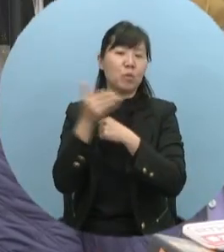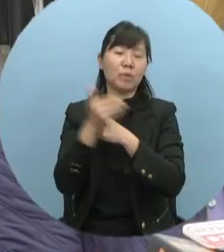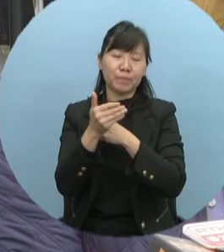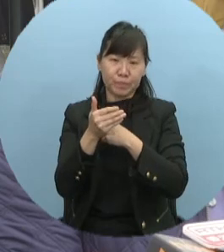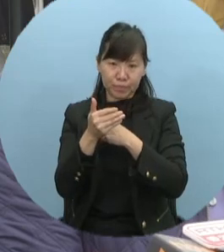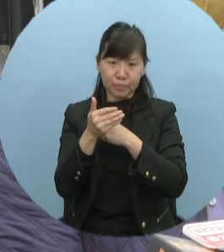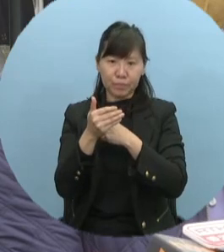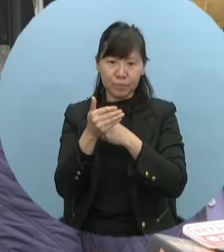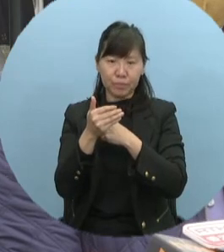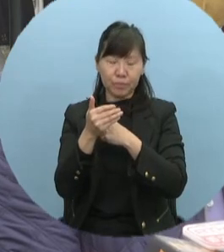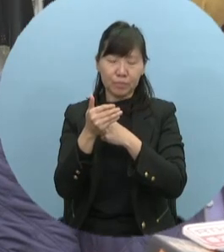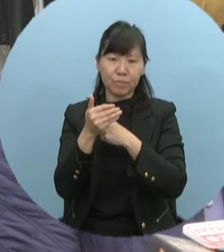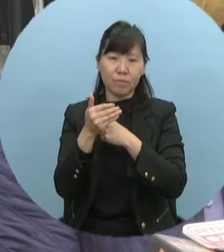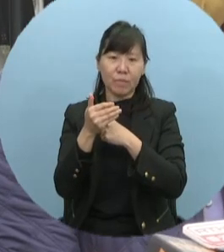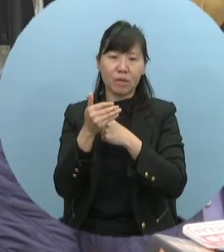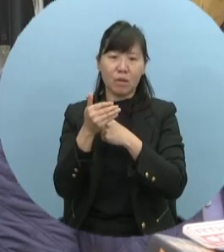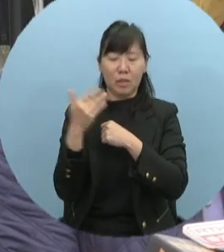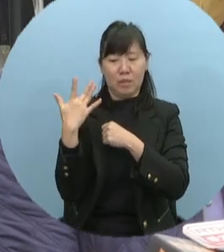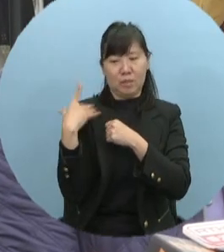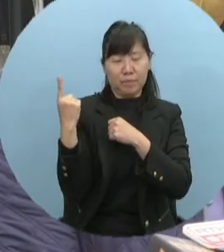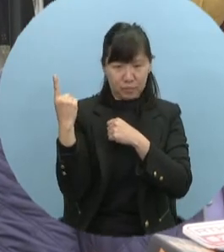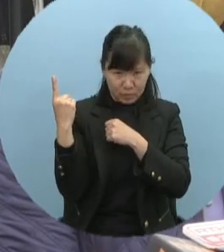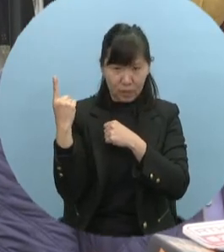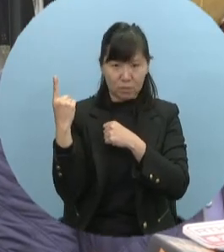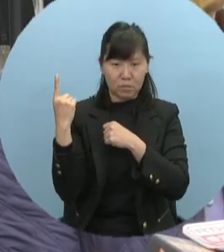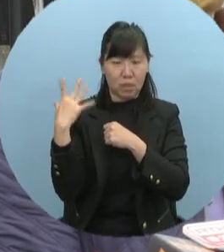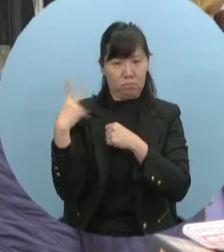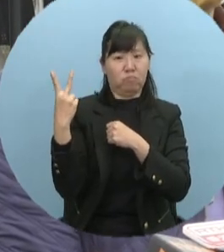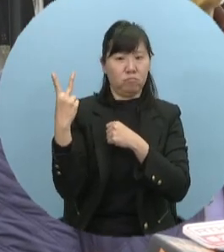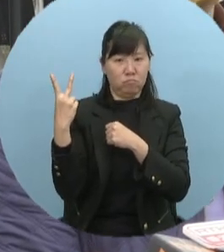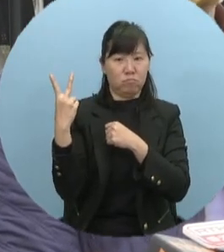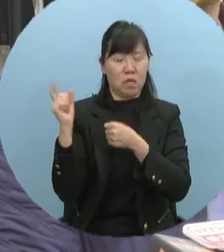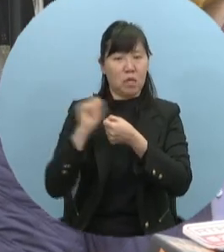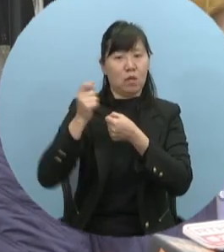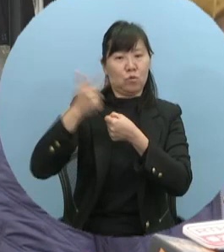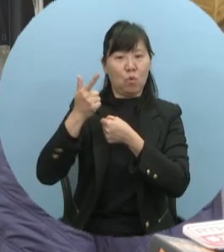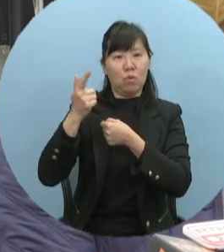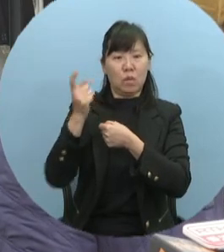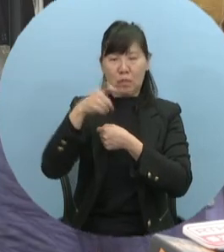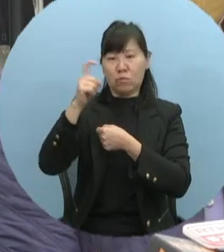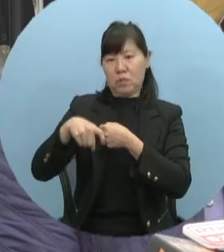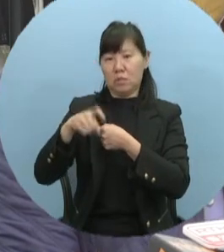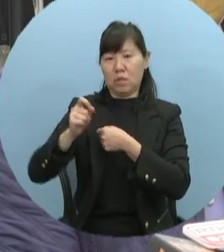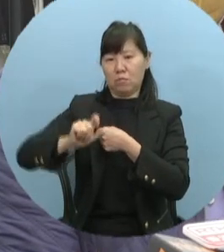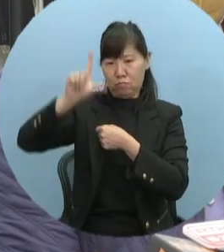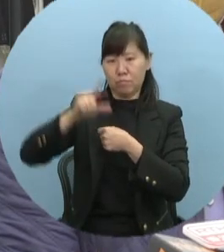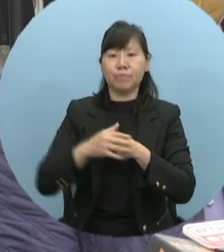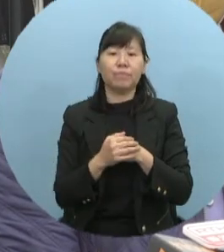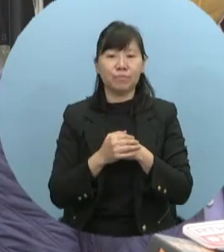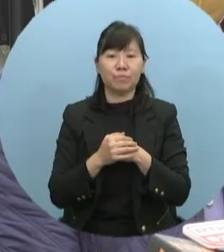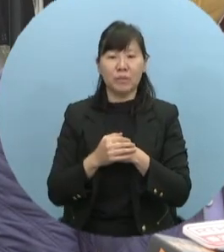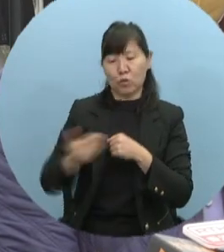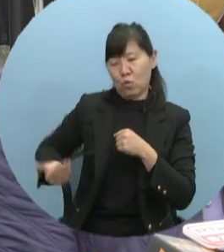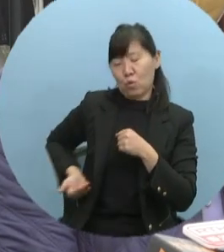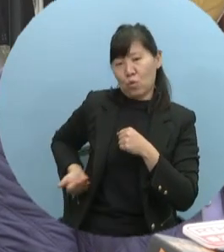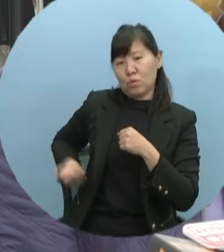嚇，咁已經去到咧，琴日同埋前日咧已經回升到9000多架次啦。我哋同廣東省政